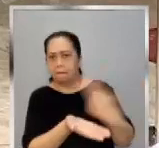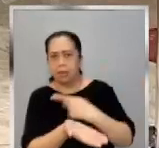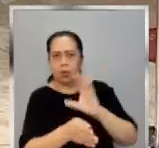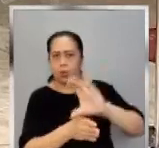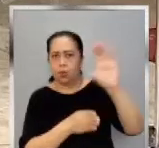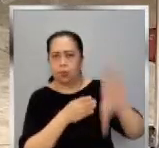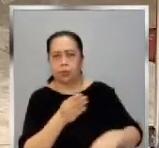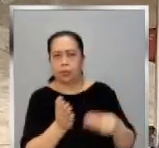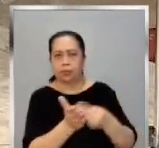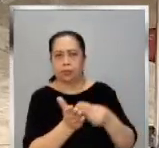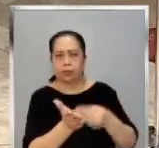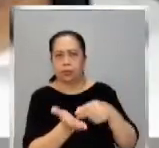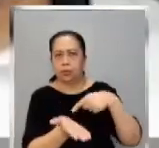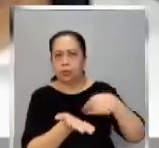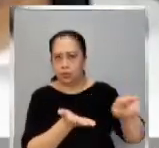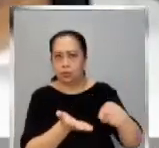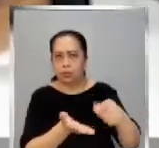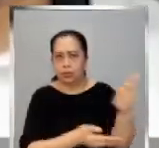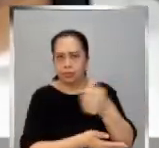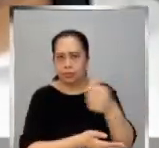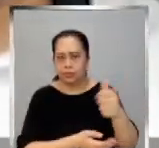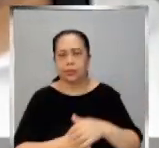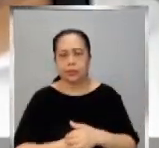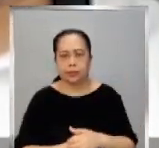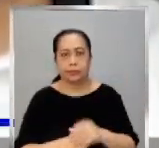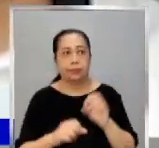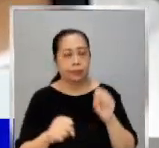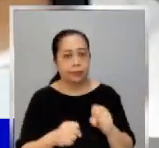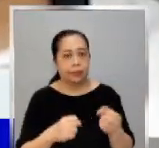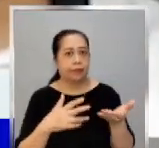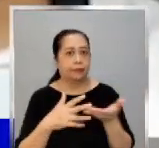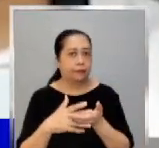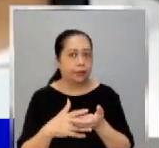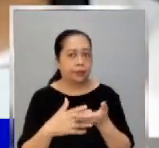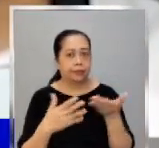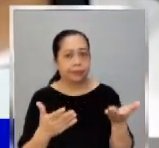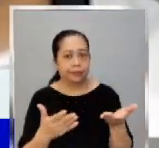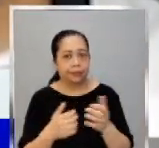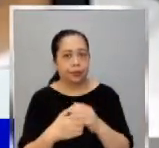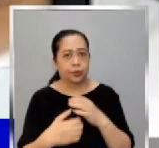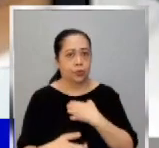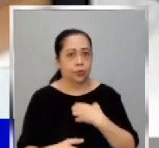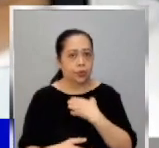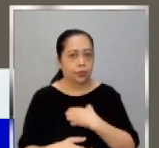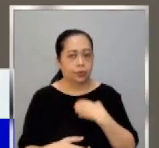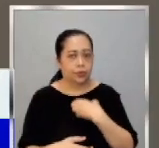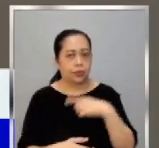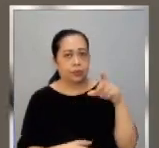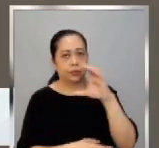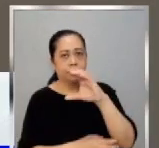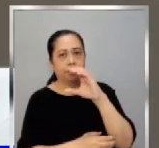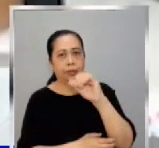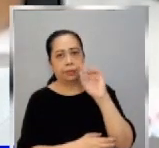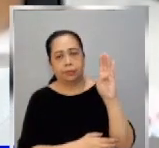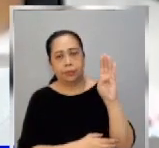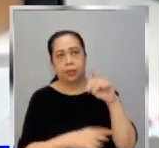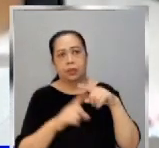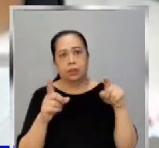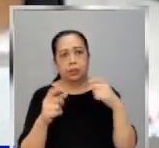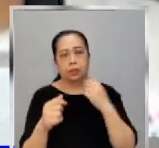kanyang ibinayad na pasahe. Pwede yung silang mag-file ng kanilang hinaing doon sa Civil Aeronautic Boards. Kung si EB